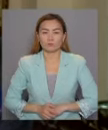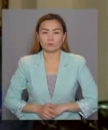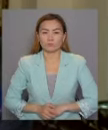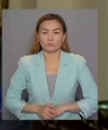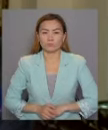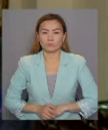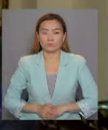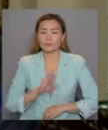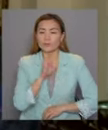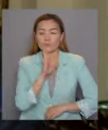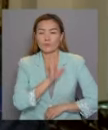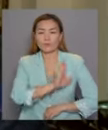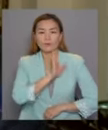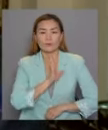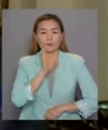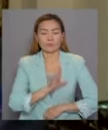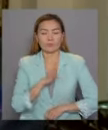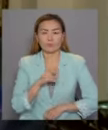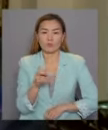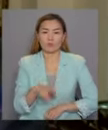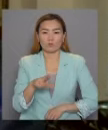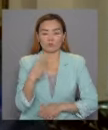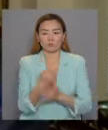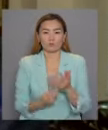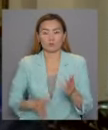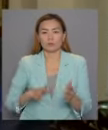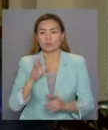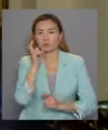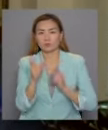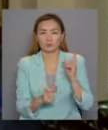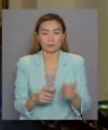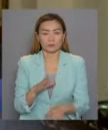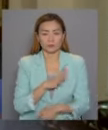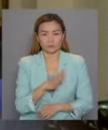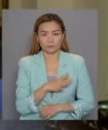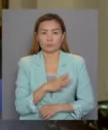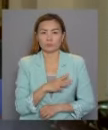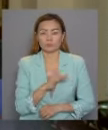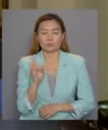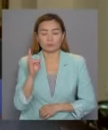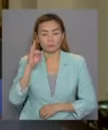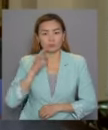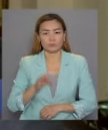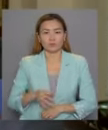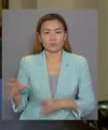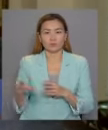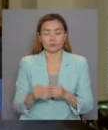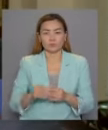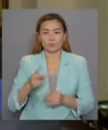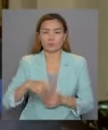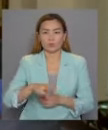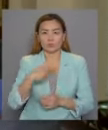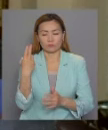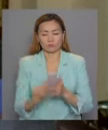келіншек, оны бірден алып шықтым да, сосын ол да айқайлап отыр, Мадияр суға батып кетті. Ол ойылған мұздың астында